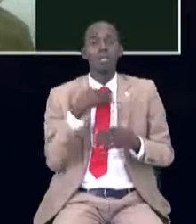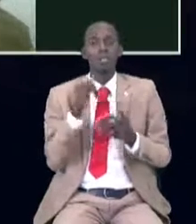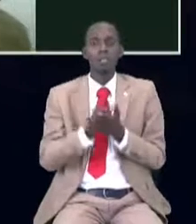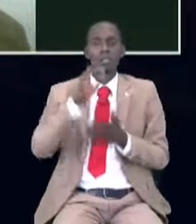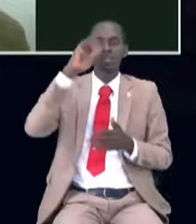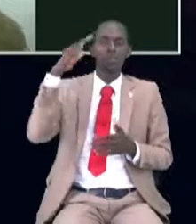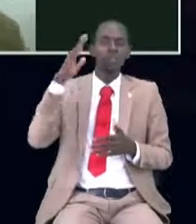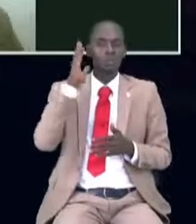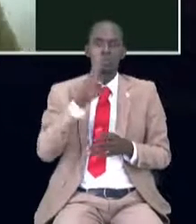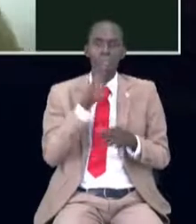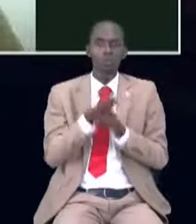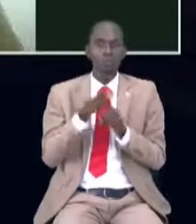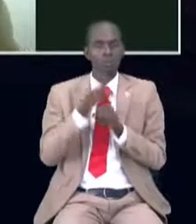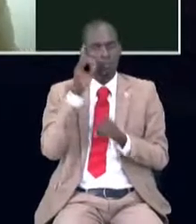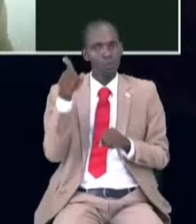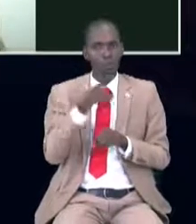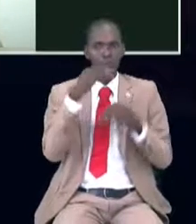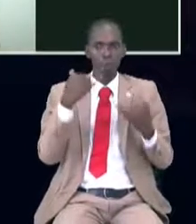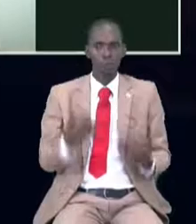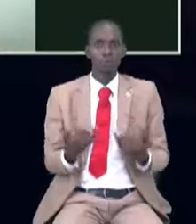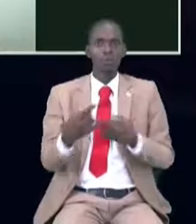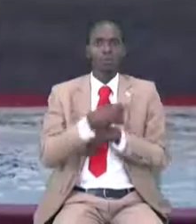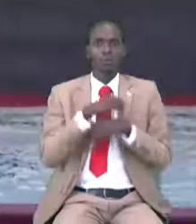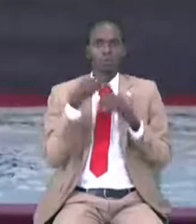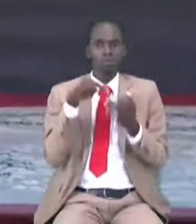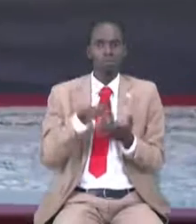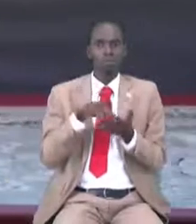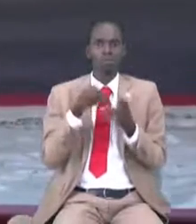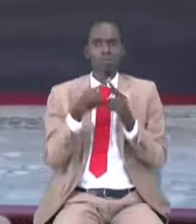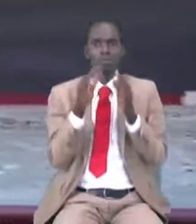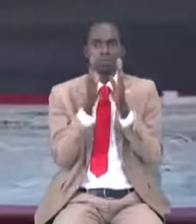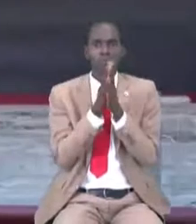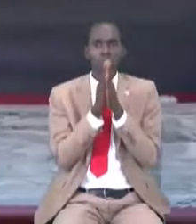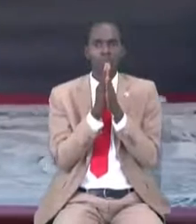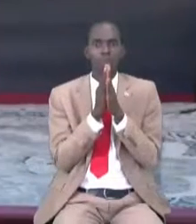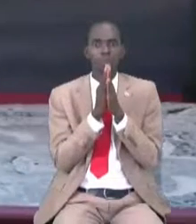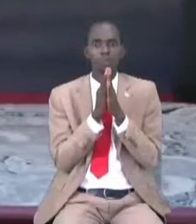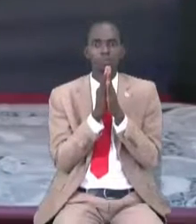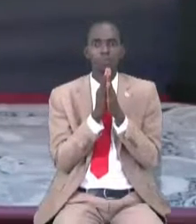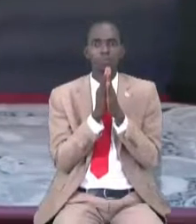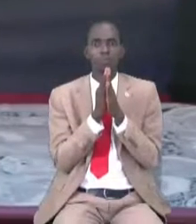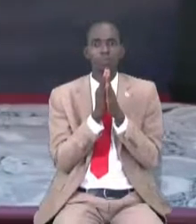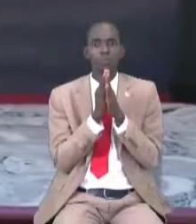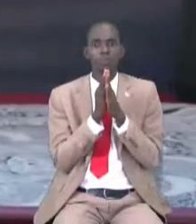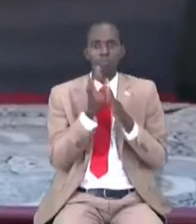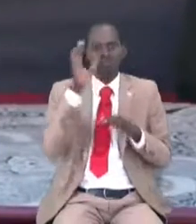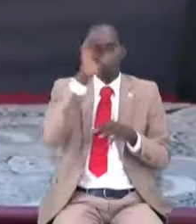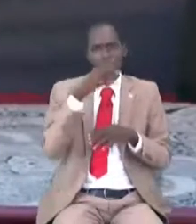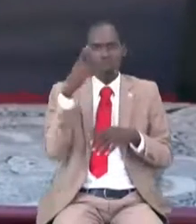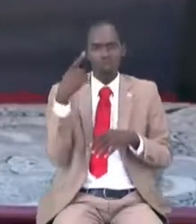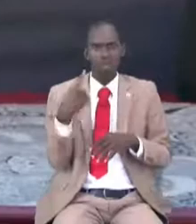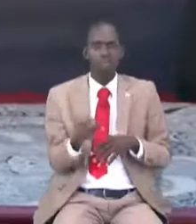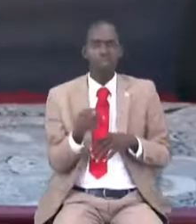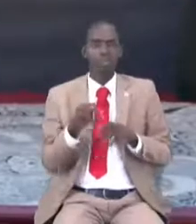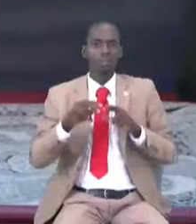au Seigneur en prière. Vous avez vu la révélation du Seigneur? Voyez ce que le Seigneur a révélé au sujet de la source du salut,